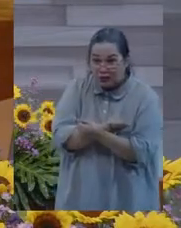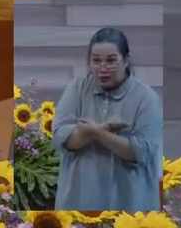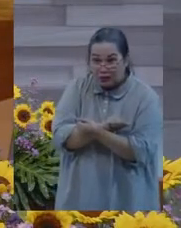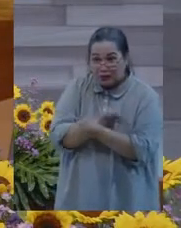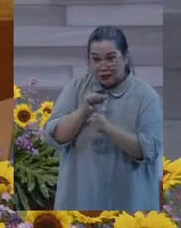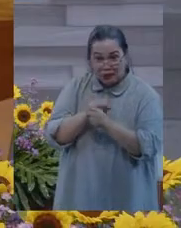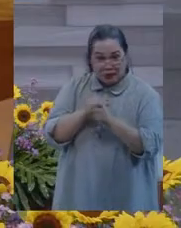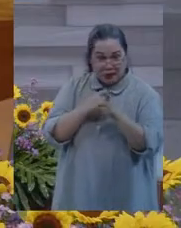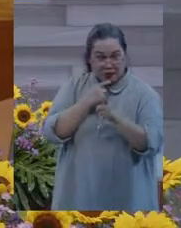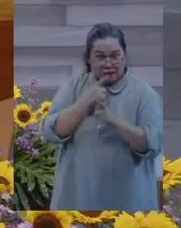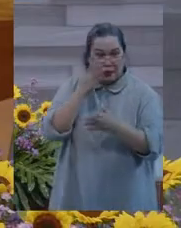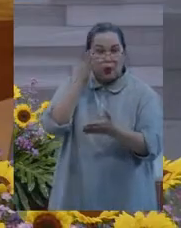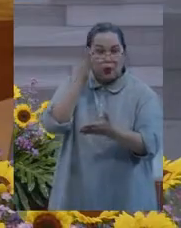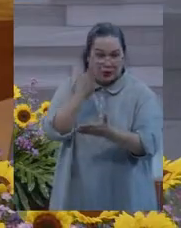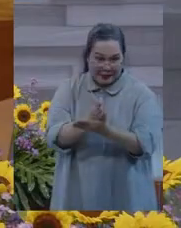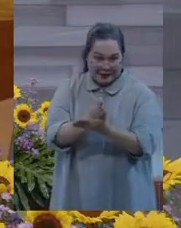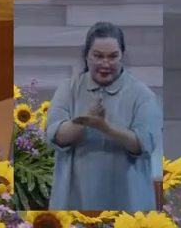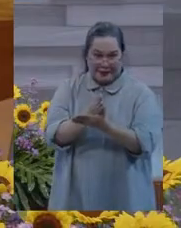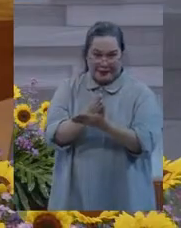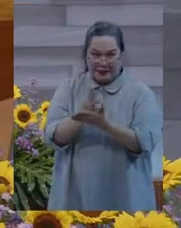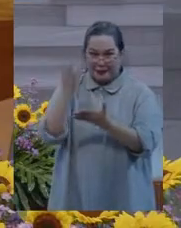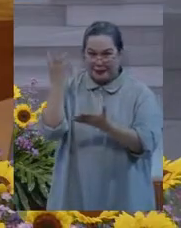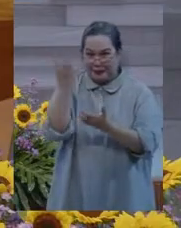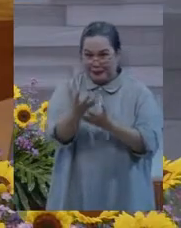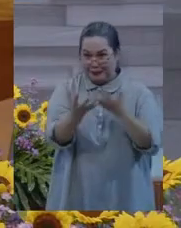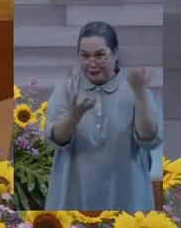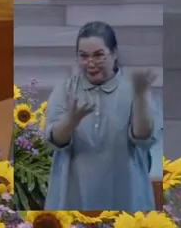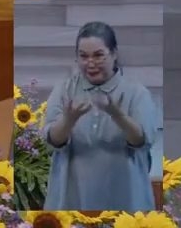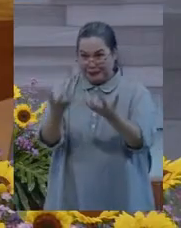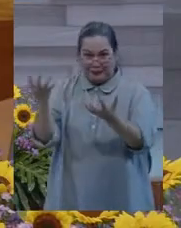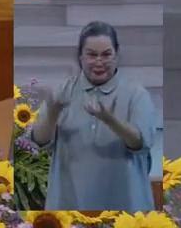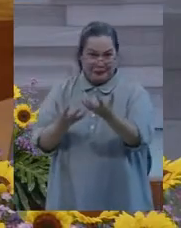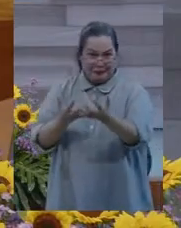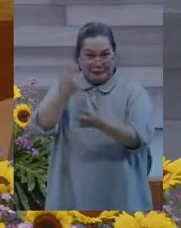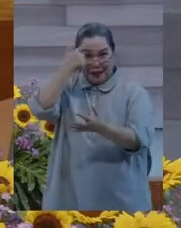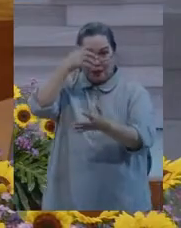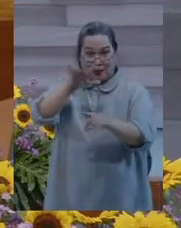Kaya po natigil yung practice ng love feast kasi inabuso.